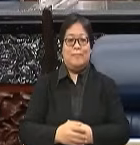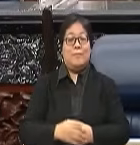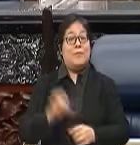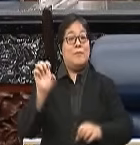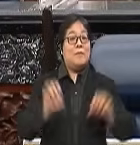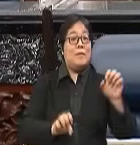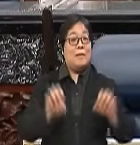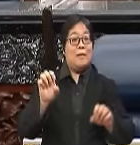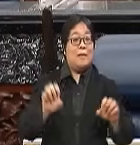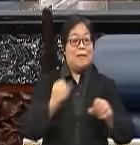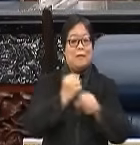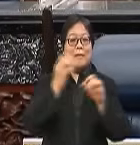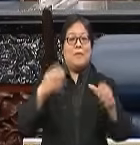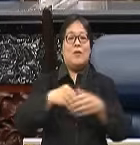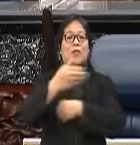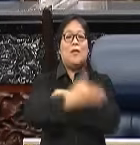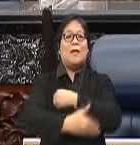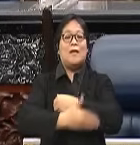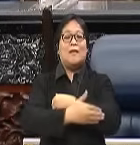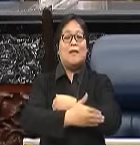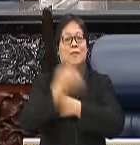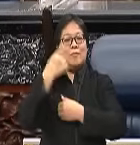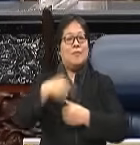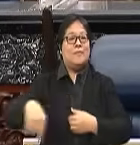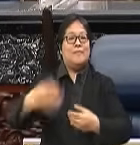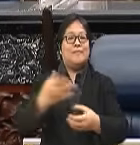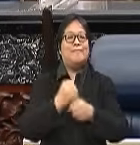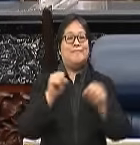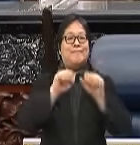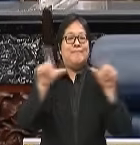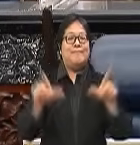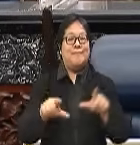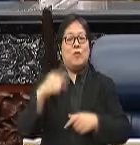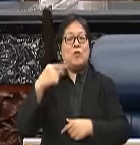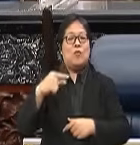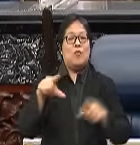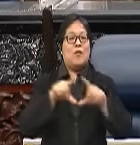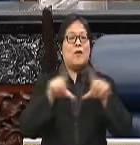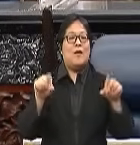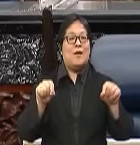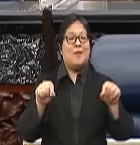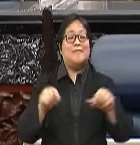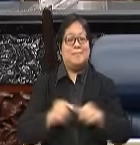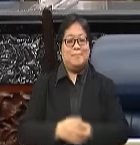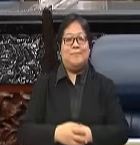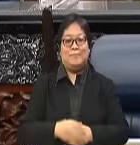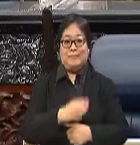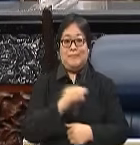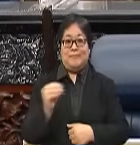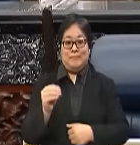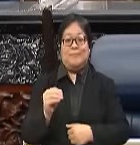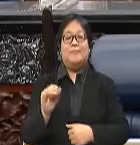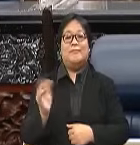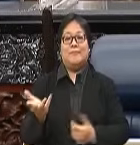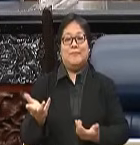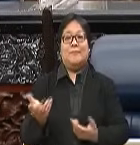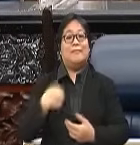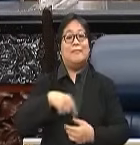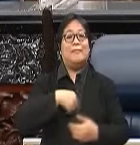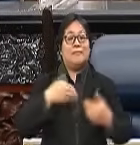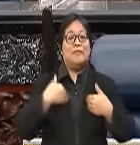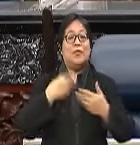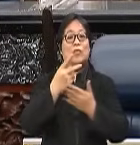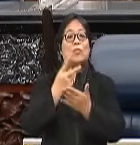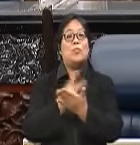penilaian pada pekerja asing untuk mendapat streepchat lah yaitu bringkad dan sebagainya saat dan juga begitu kita